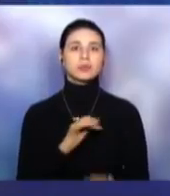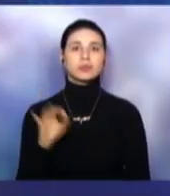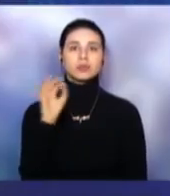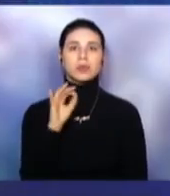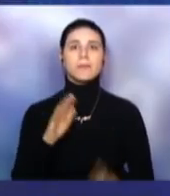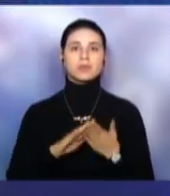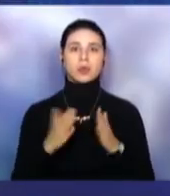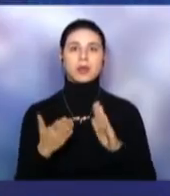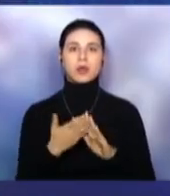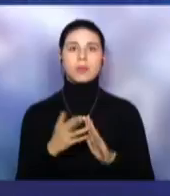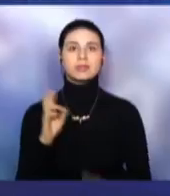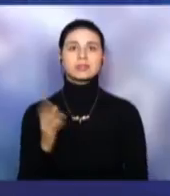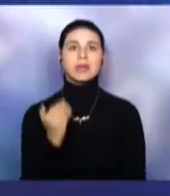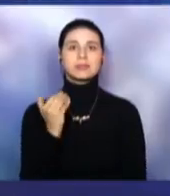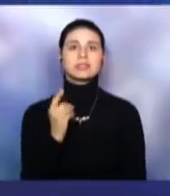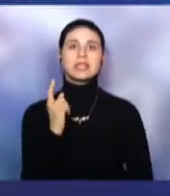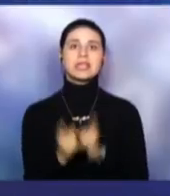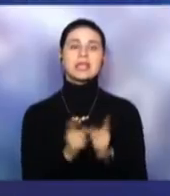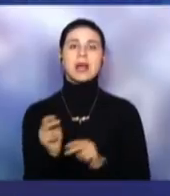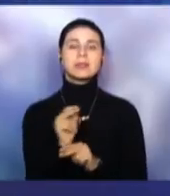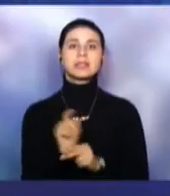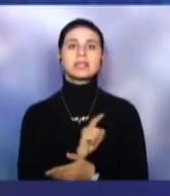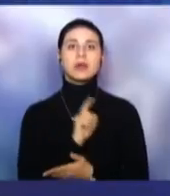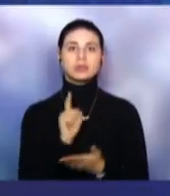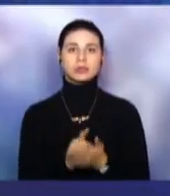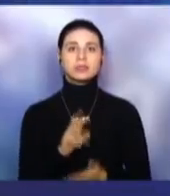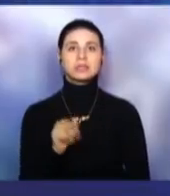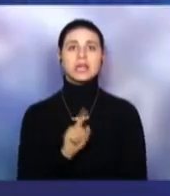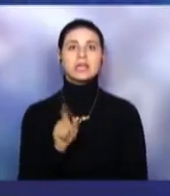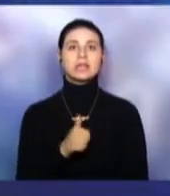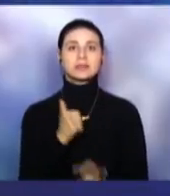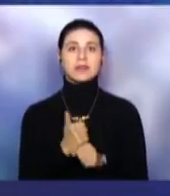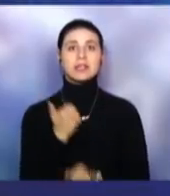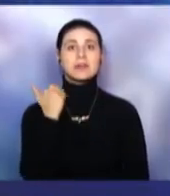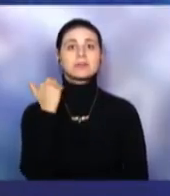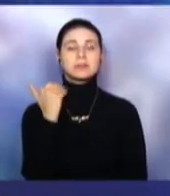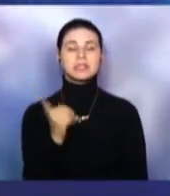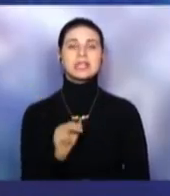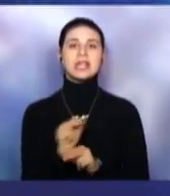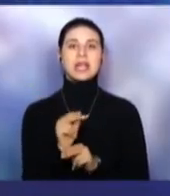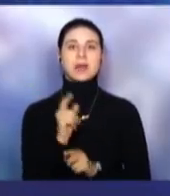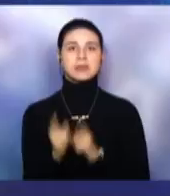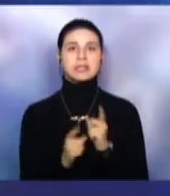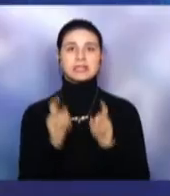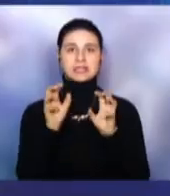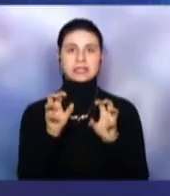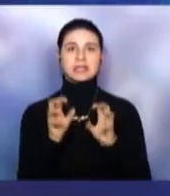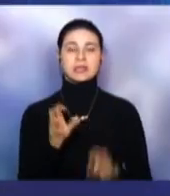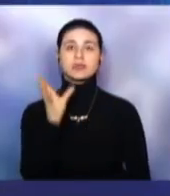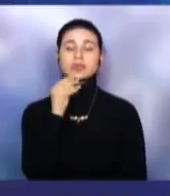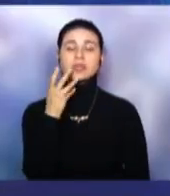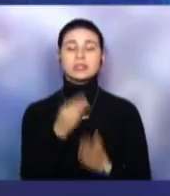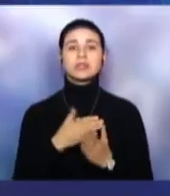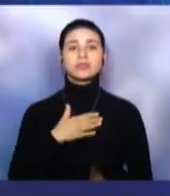სისტემის მდგომარეობას და მისი რეაბილიტაციის აუცილებლობას და რაც მთავარია, მისი რეაბილიტაციის წესებს. როდესაც ჩვენ